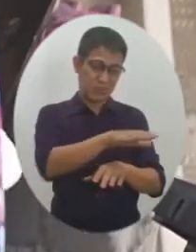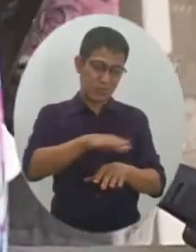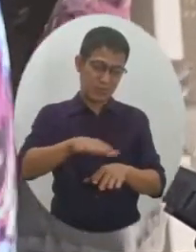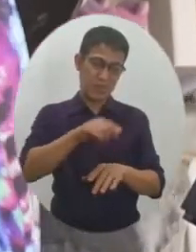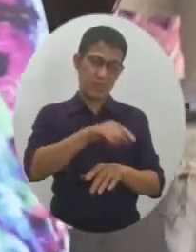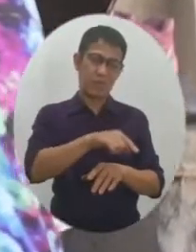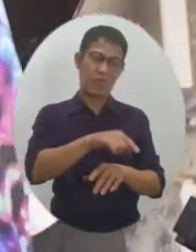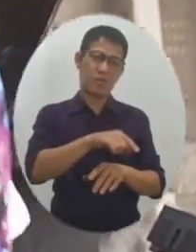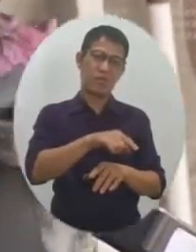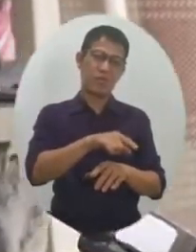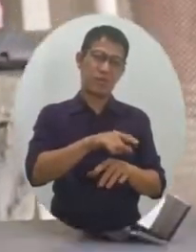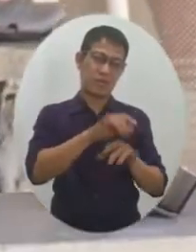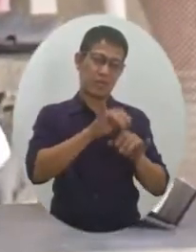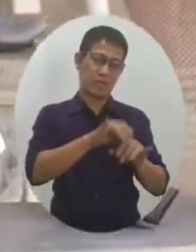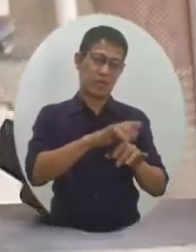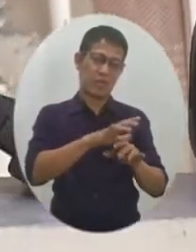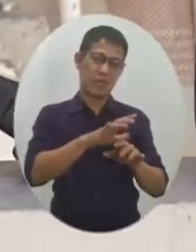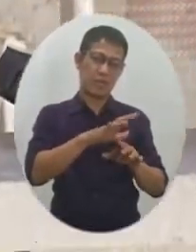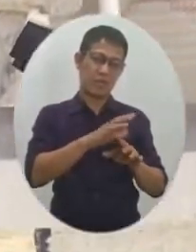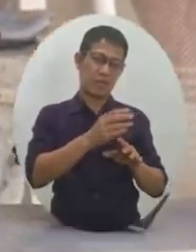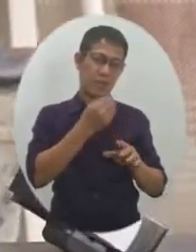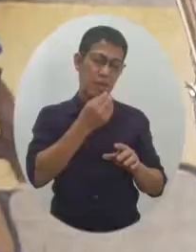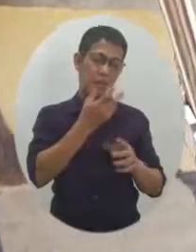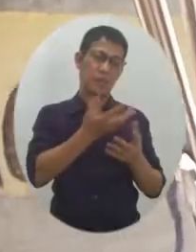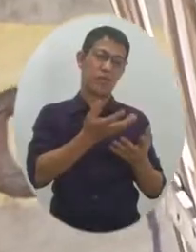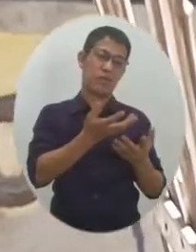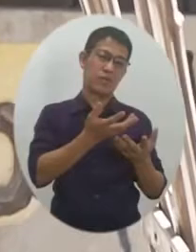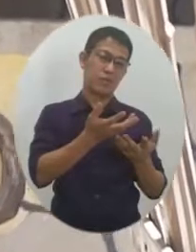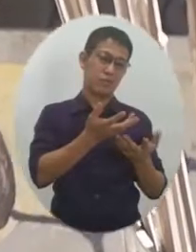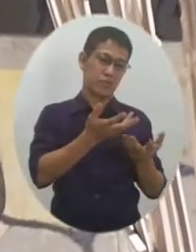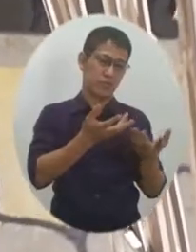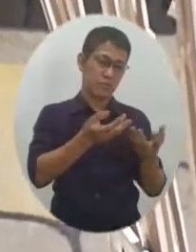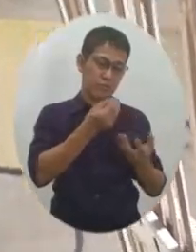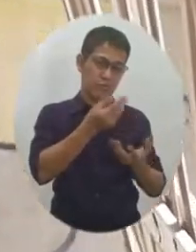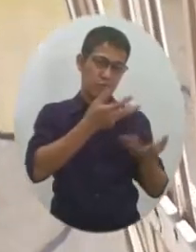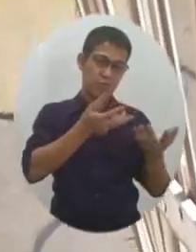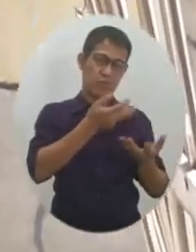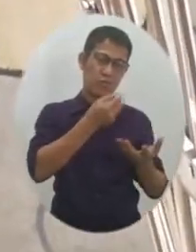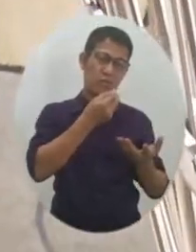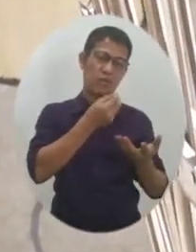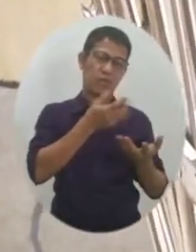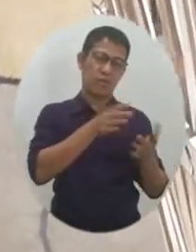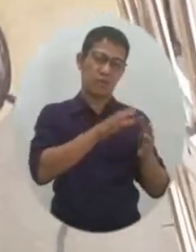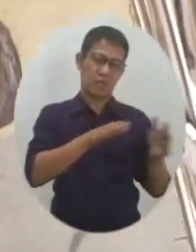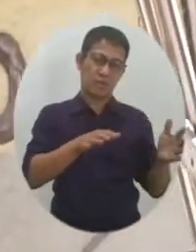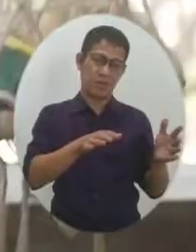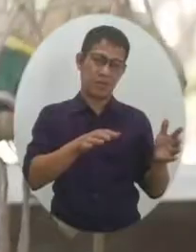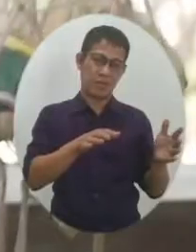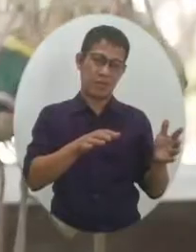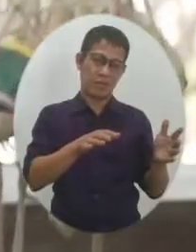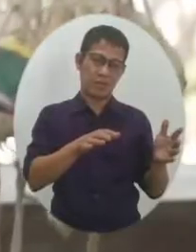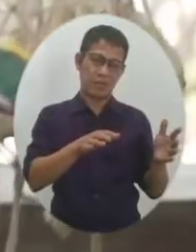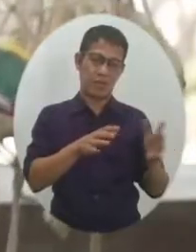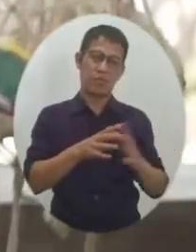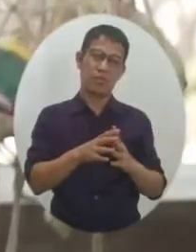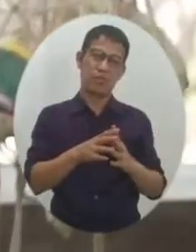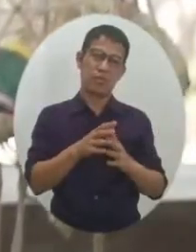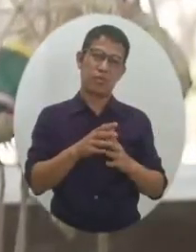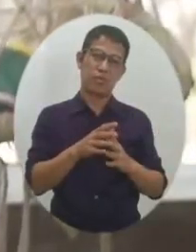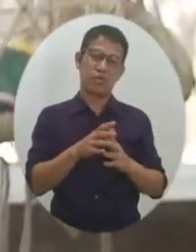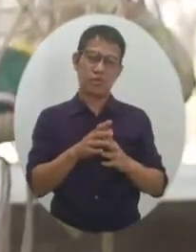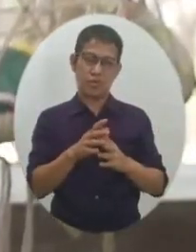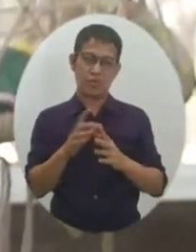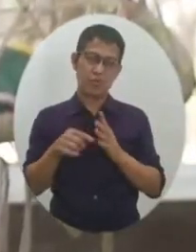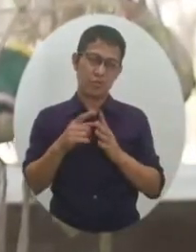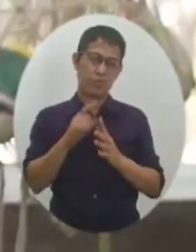dahon ng saging, budol fight po, yan po, tuwang-tuwa sila, tapos konting ligo. Siyempre po, kahit taga rito, hindi naman natin sasabihin na sawa na kami